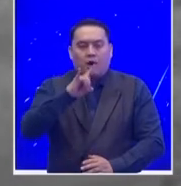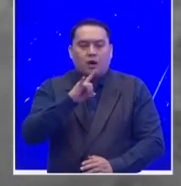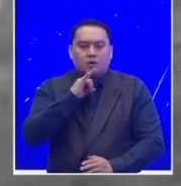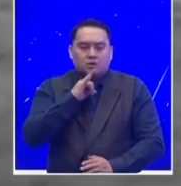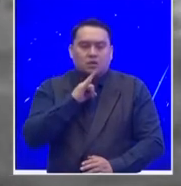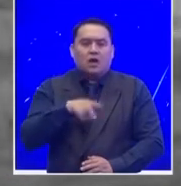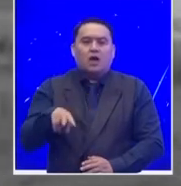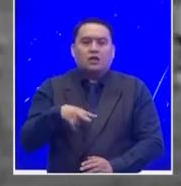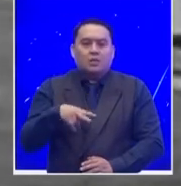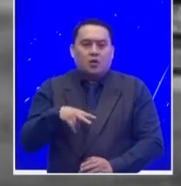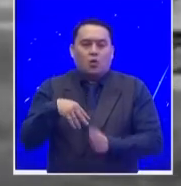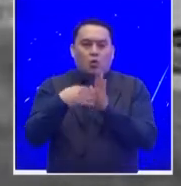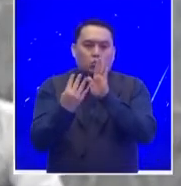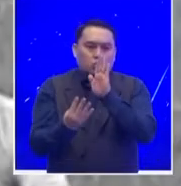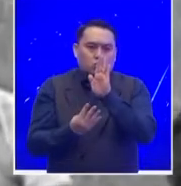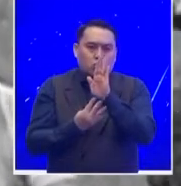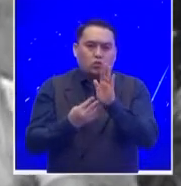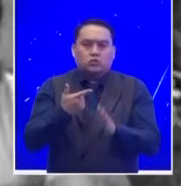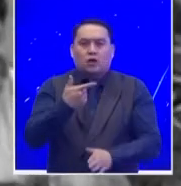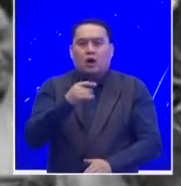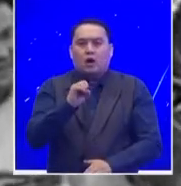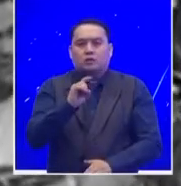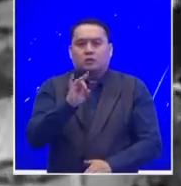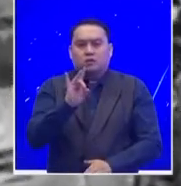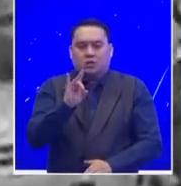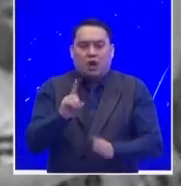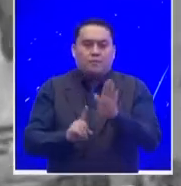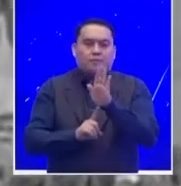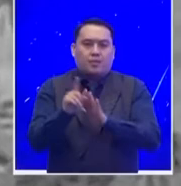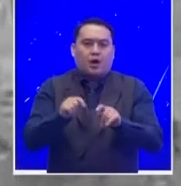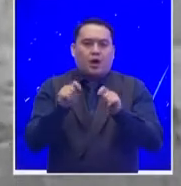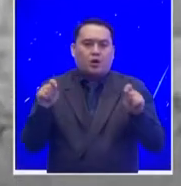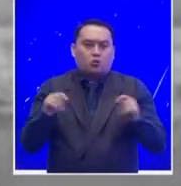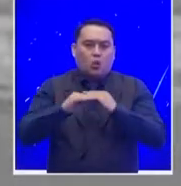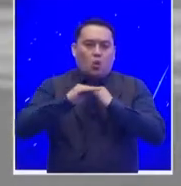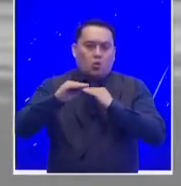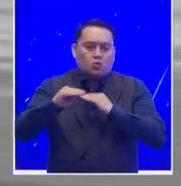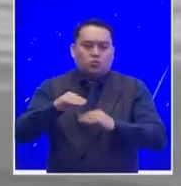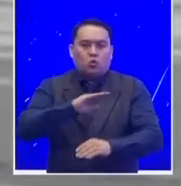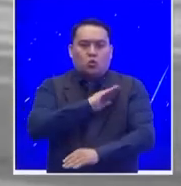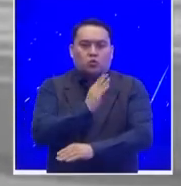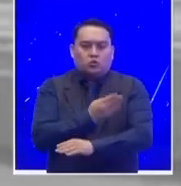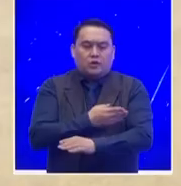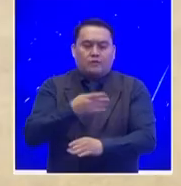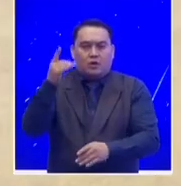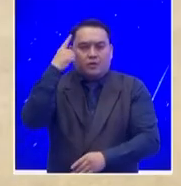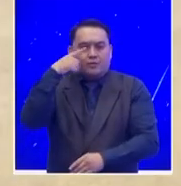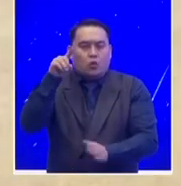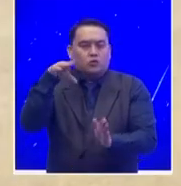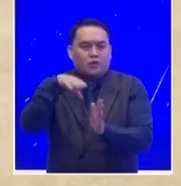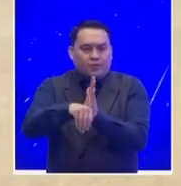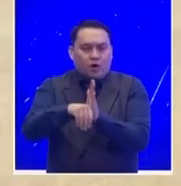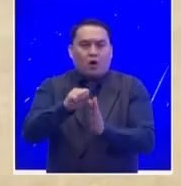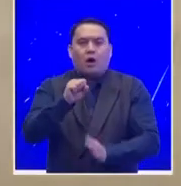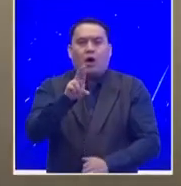мысал ұғымы алғаш 19-шы ғасырда пайда болды. Сатиралық жанрдың ұлы далада қалыптасуына үлес қосқан үш мысалшыны атауға болады. Олар